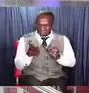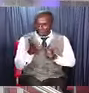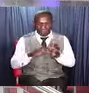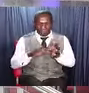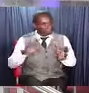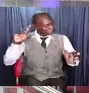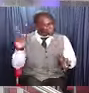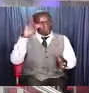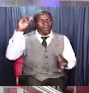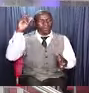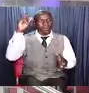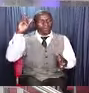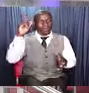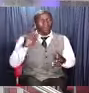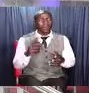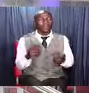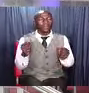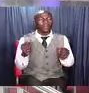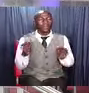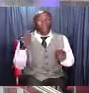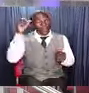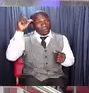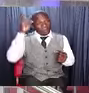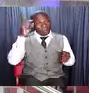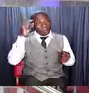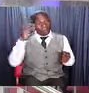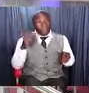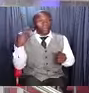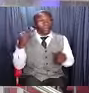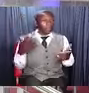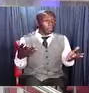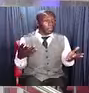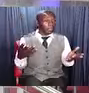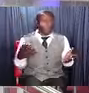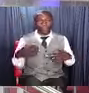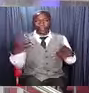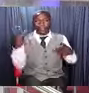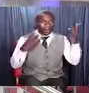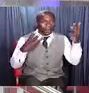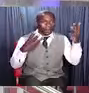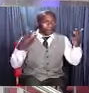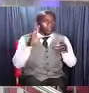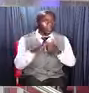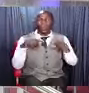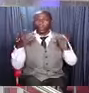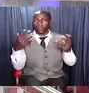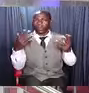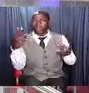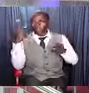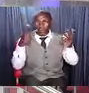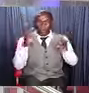toka. In the name of Jesus, utona come na wasiwasi. You see the already mhubiri yuko wapi? Where is the preacher? Pastor yuko wapi? Where is the pastor?